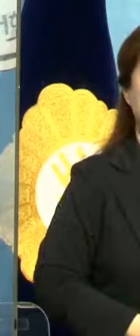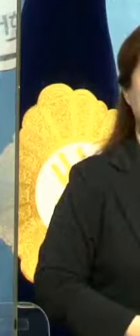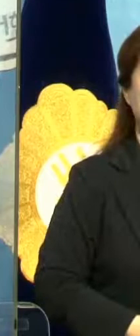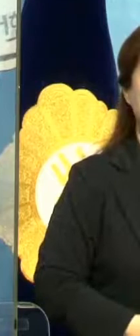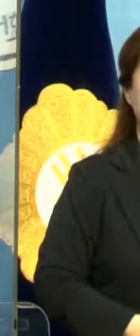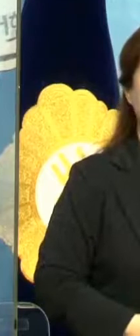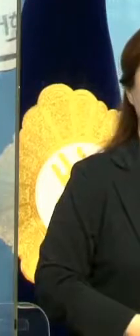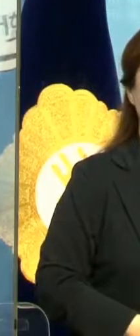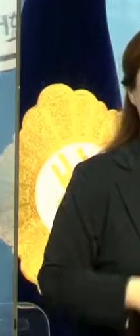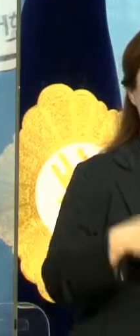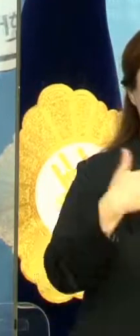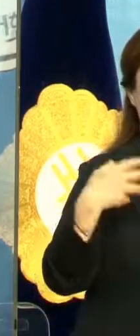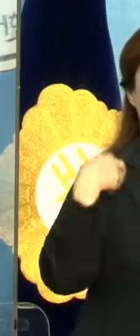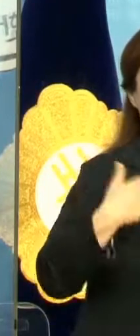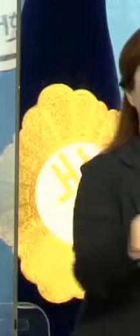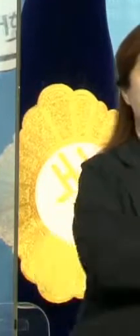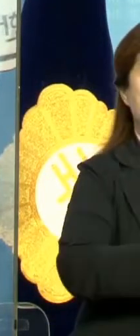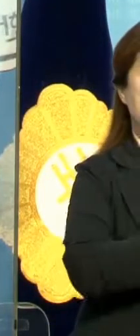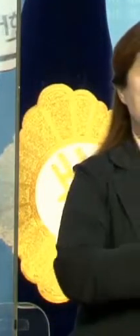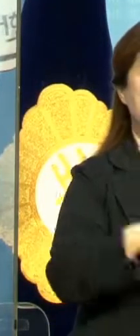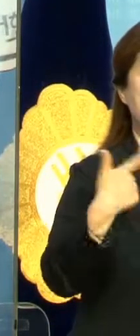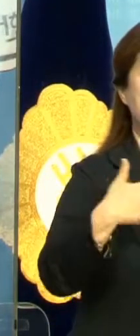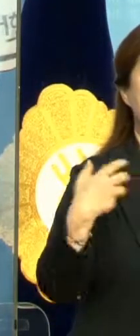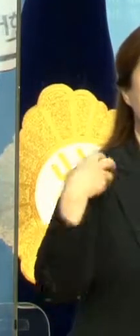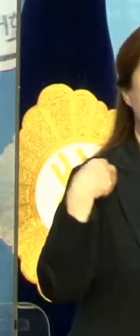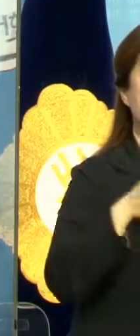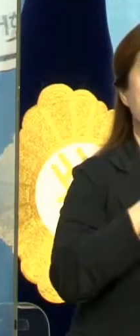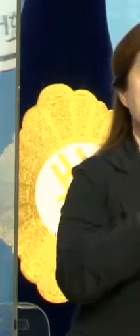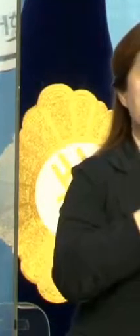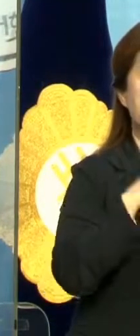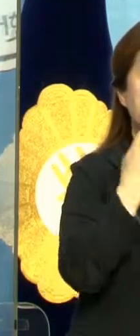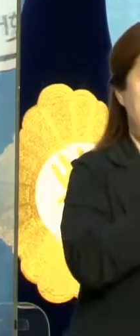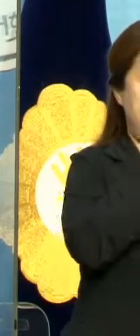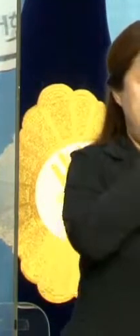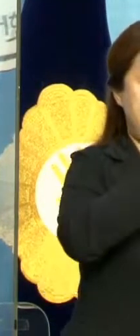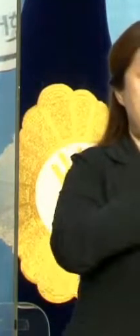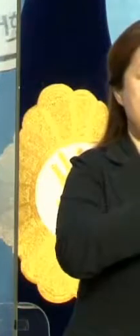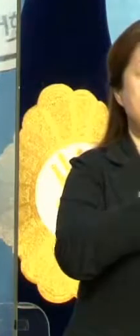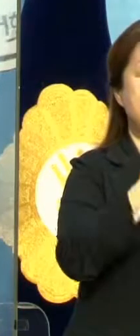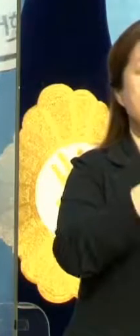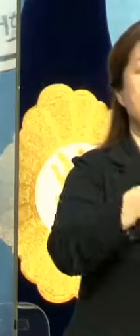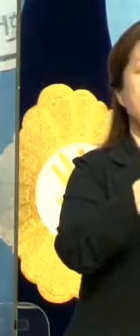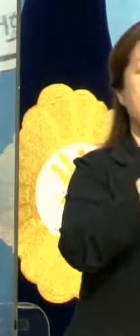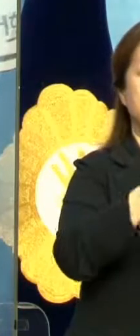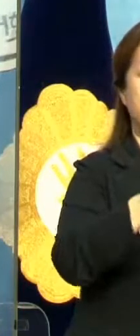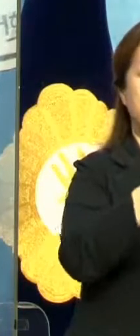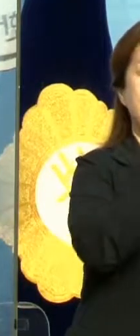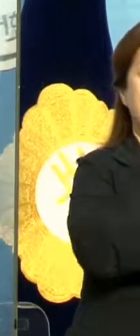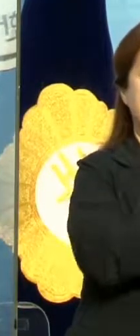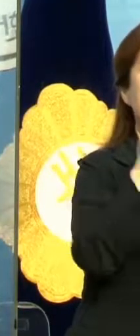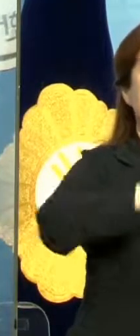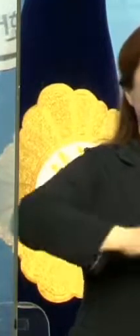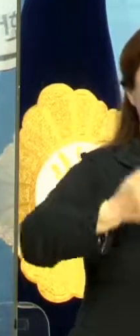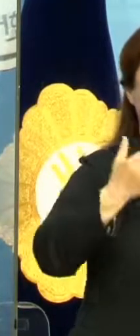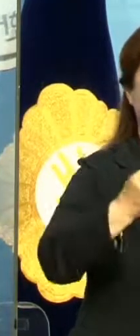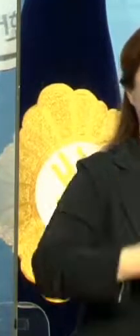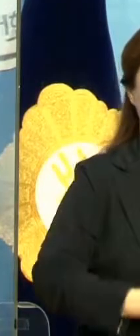후광 상임위원회의 직무와 관련된 역리 행위를 금지한 국회 범 도 이번 한 것으로 보입니다